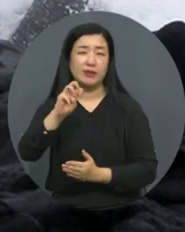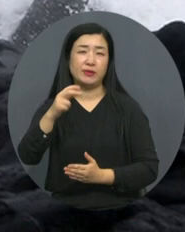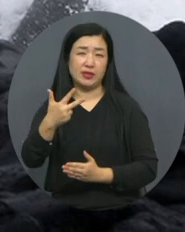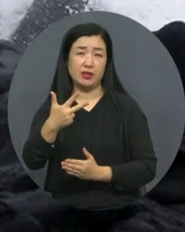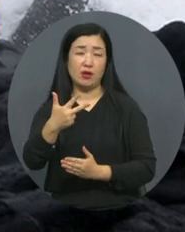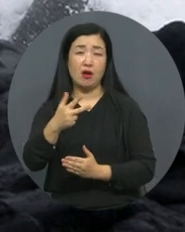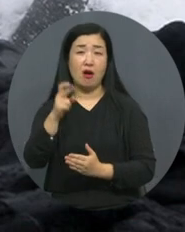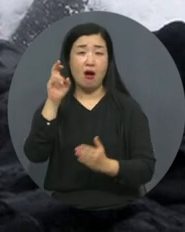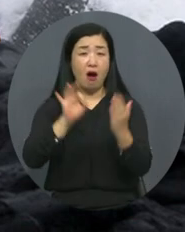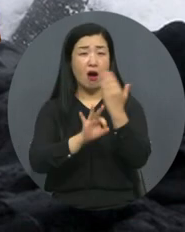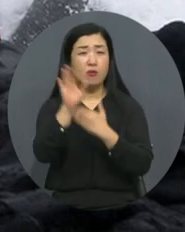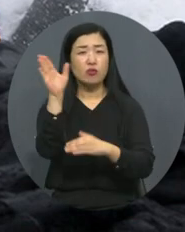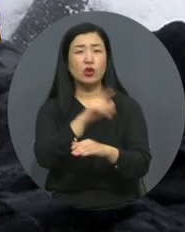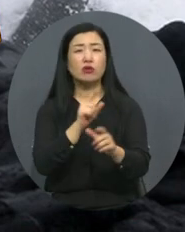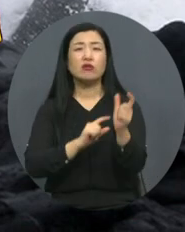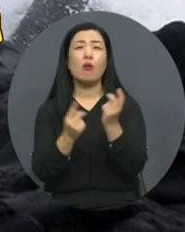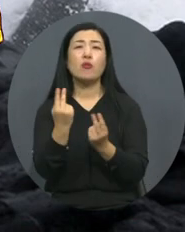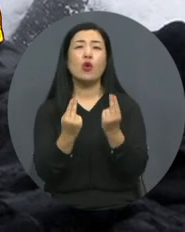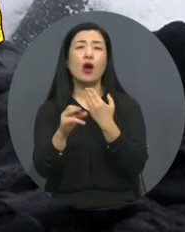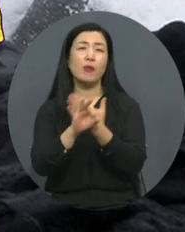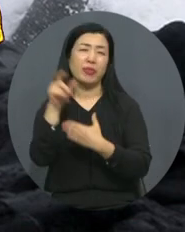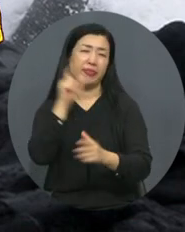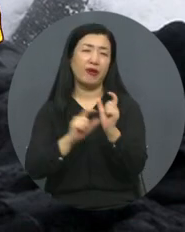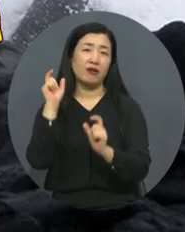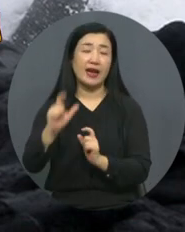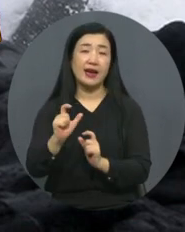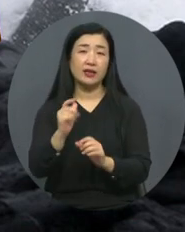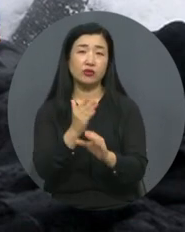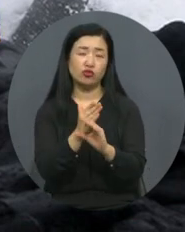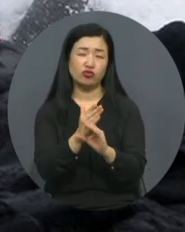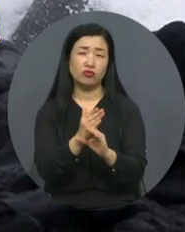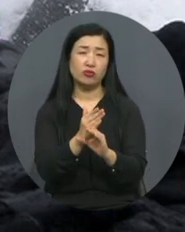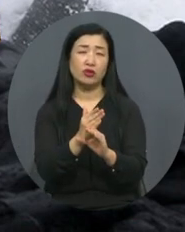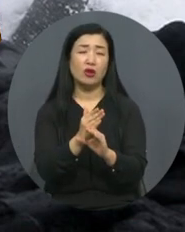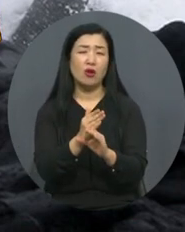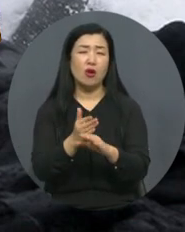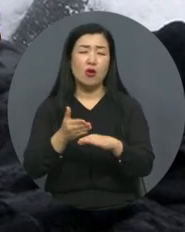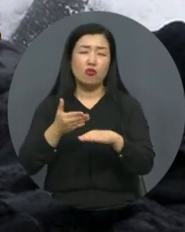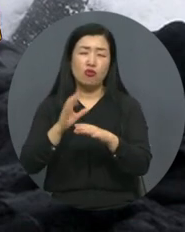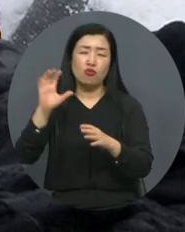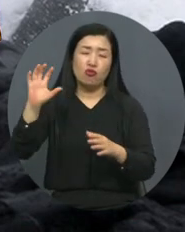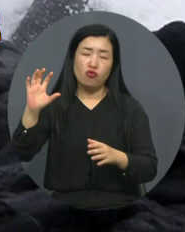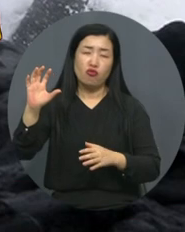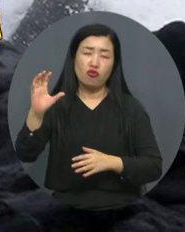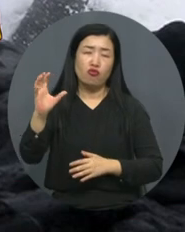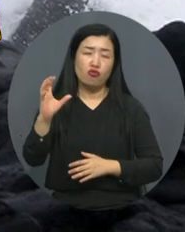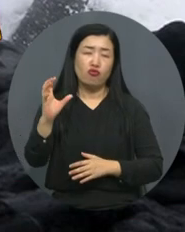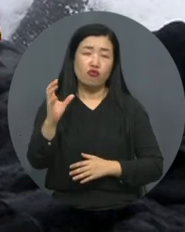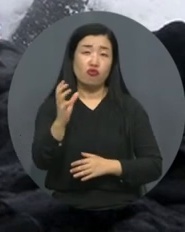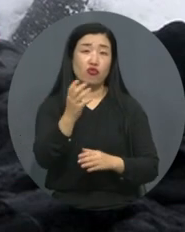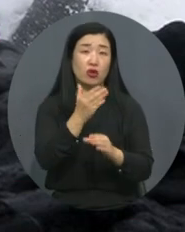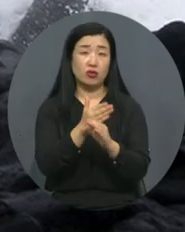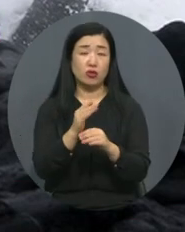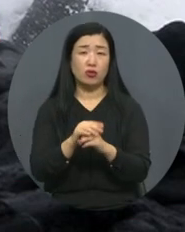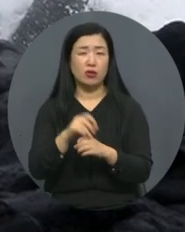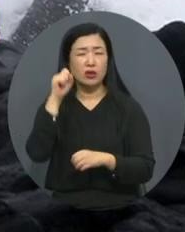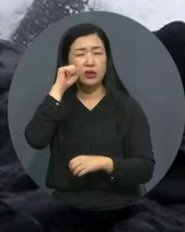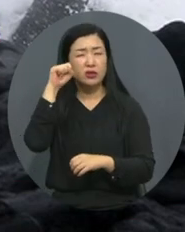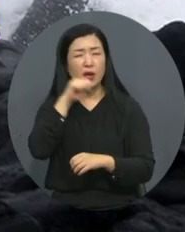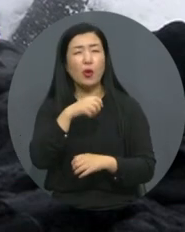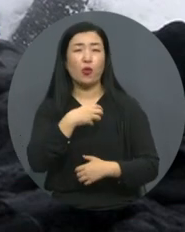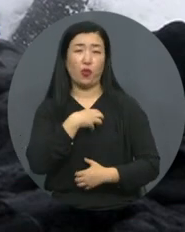오전보다 바람이 더 강해졌는데요 강한 세력을 유지한 채 느리게 복상하고 있습니다 새벽에 고비가 될 것